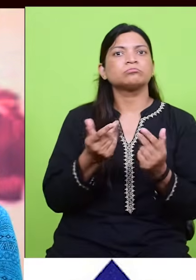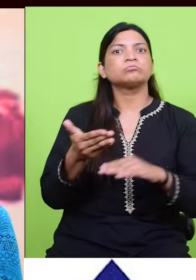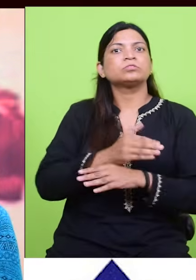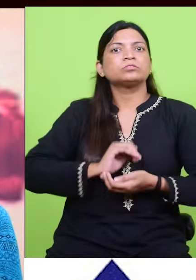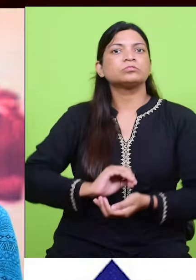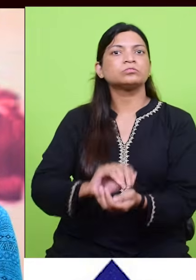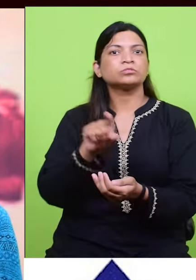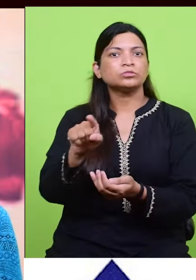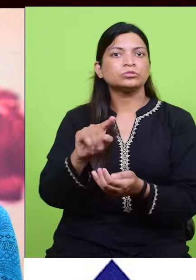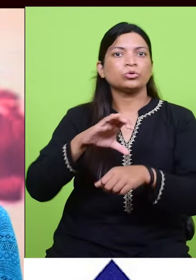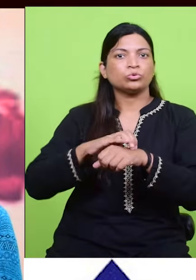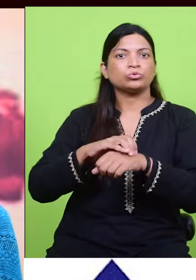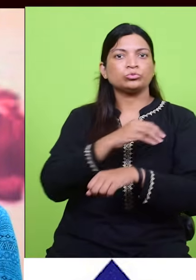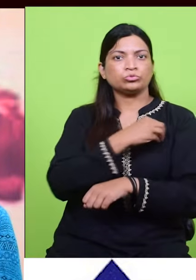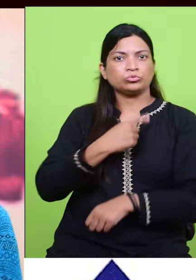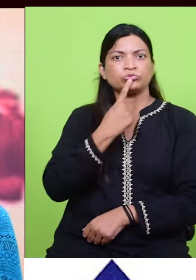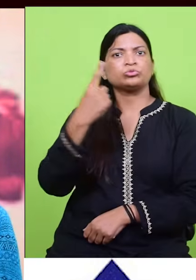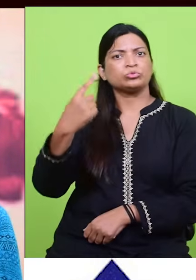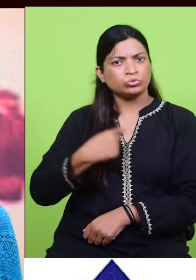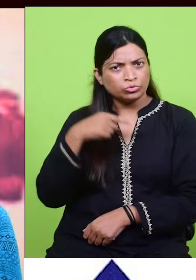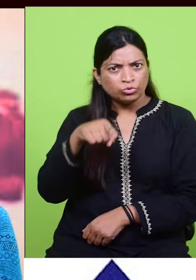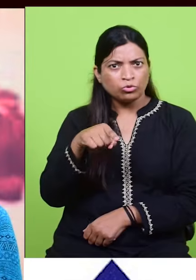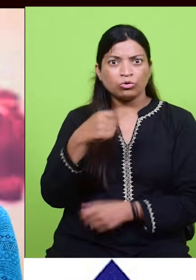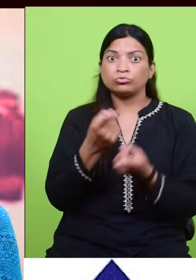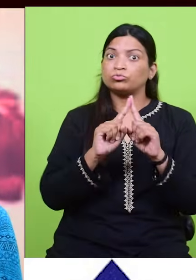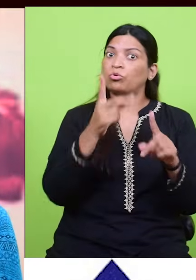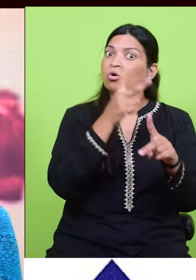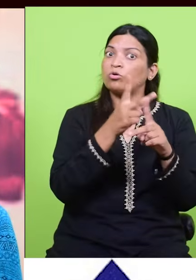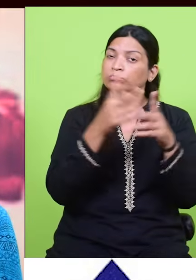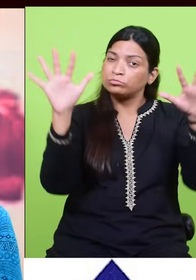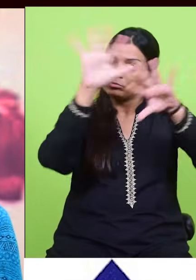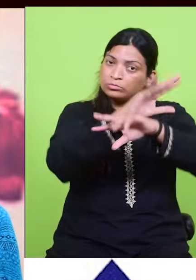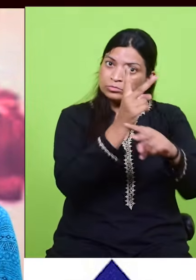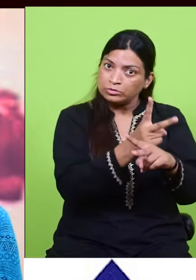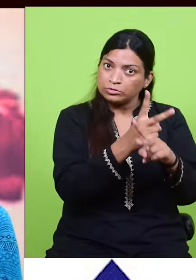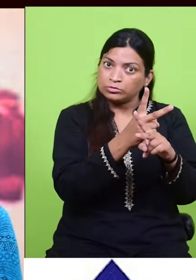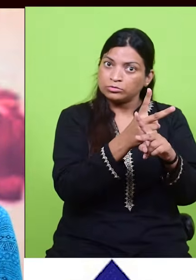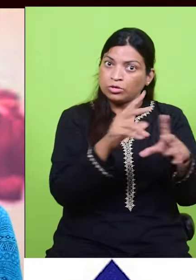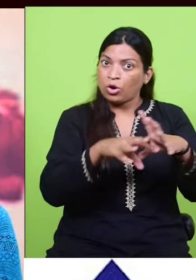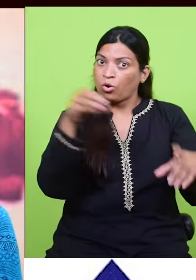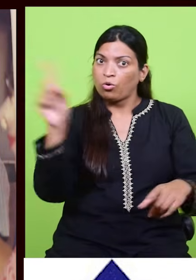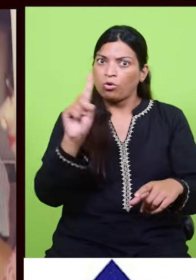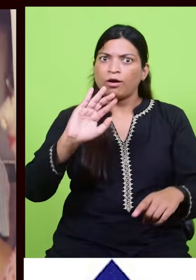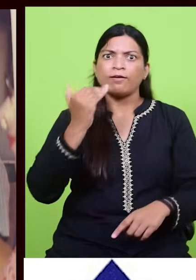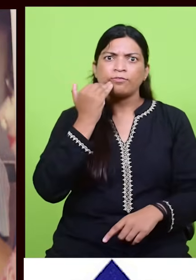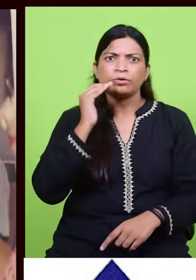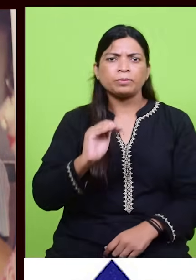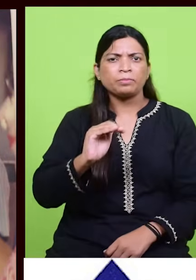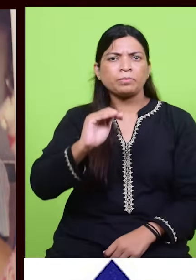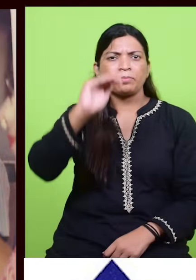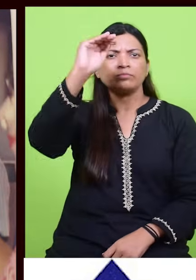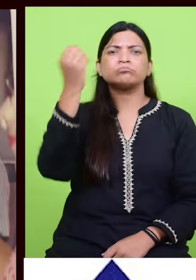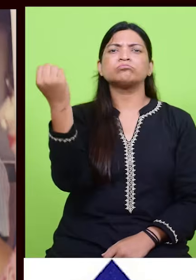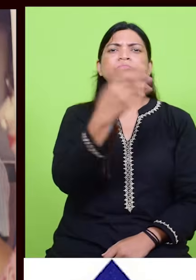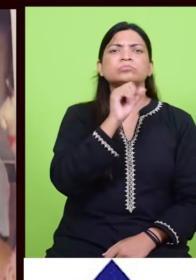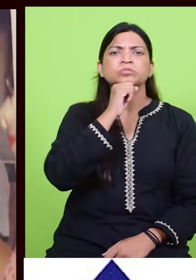7th मंथ में हो गया था। तो डॉक्टर ने हमको बोला कि इसको भी रूम से बाहर मत करना, अंधेरे में रखना। तो हमने वही करा, लेकिन धीरे धीरे